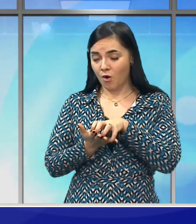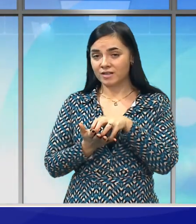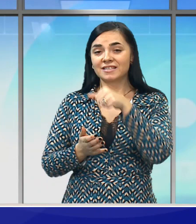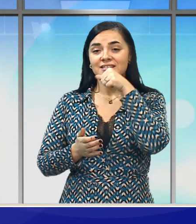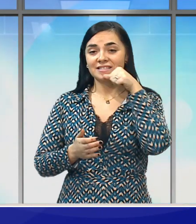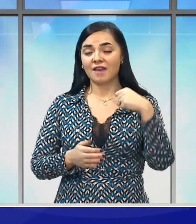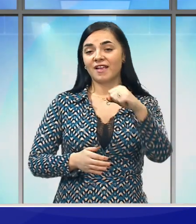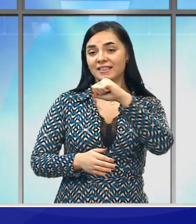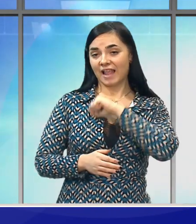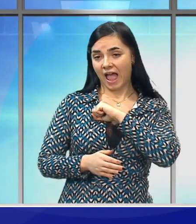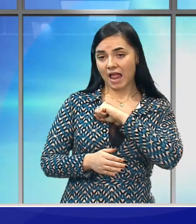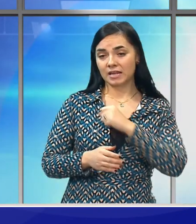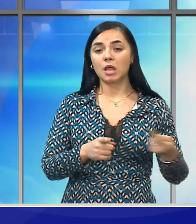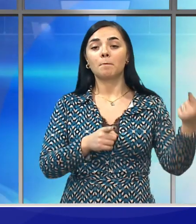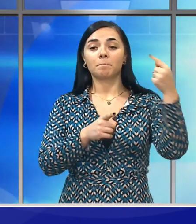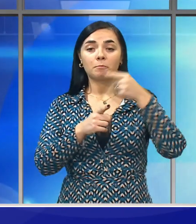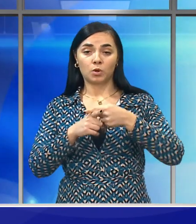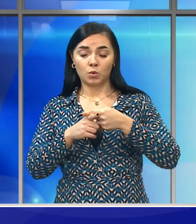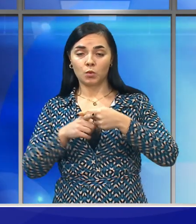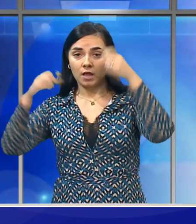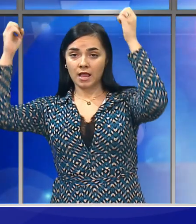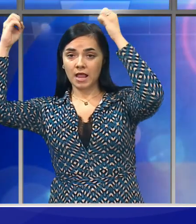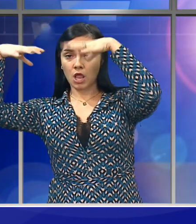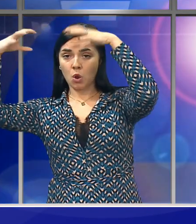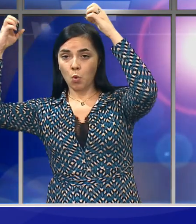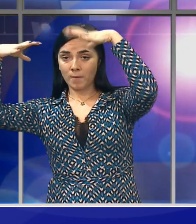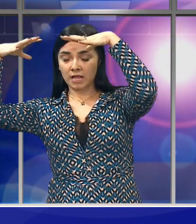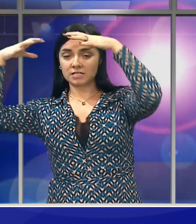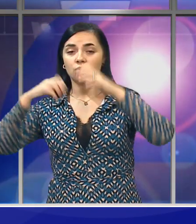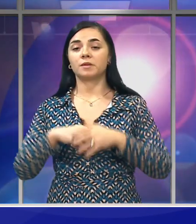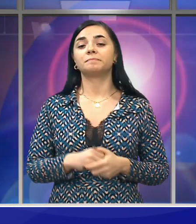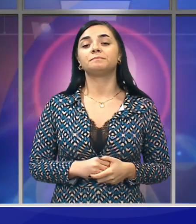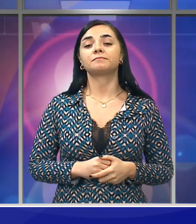i danni alla mareggiata e all'illuminazione